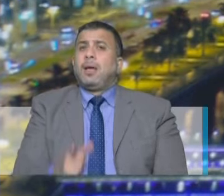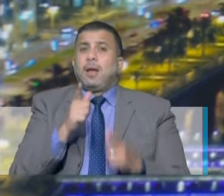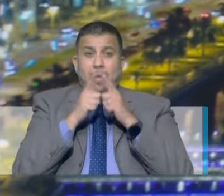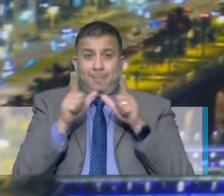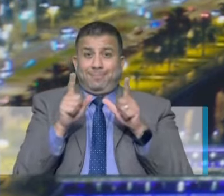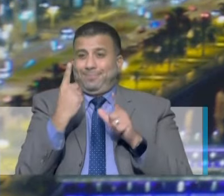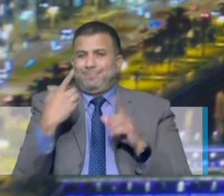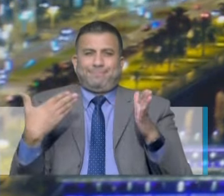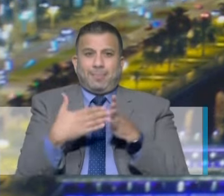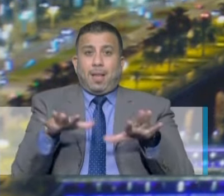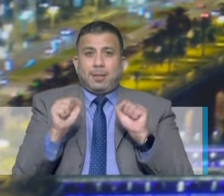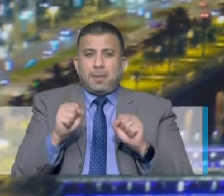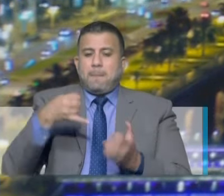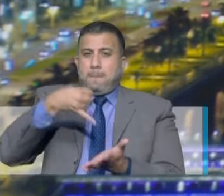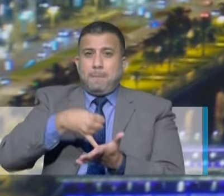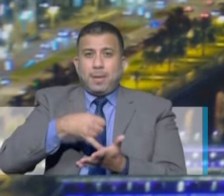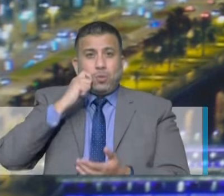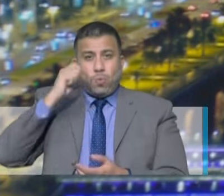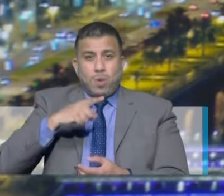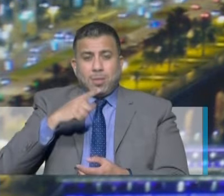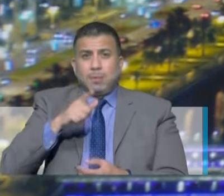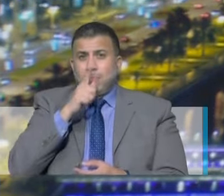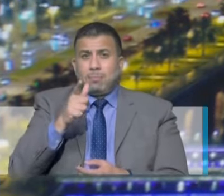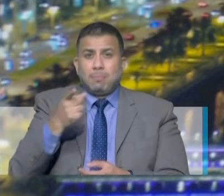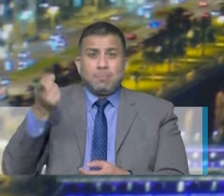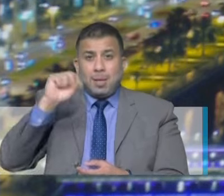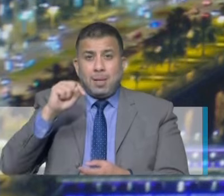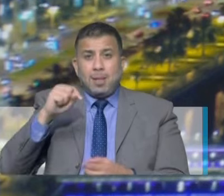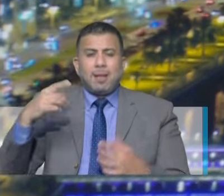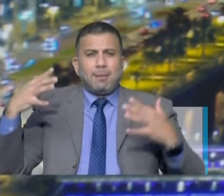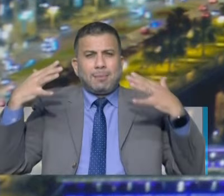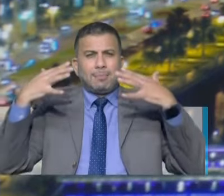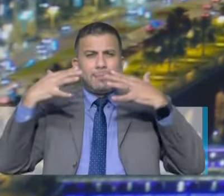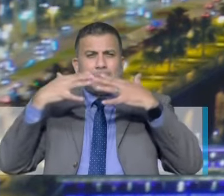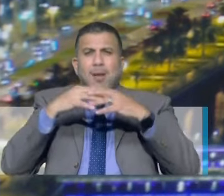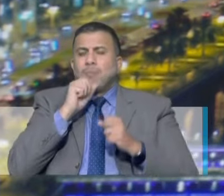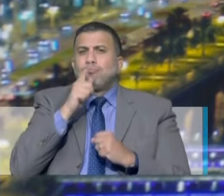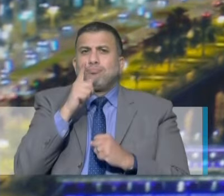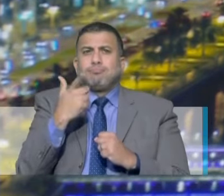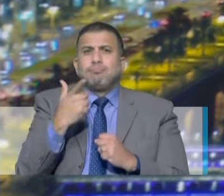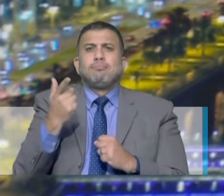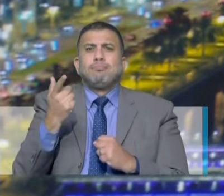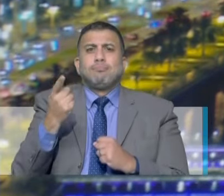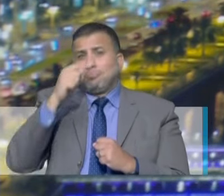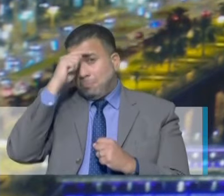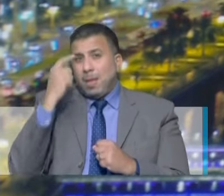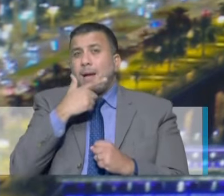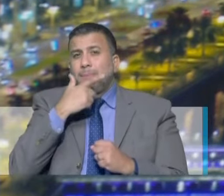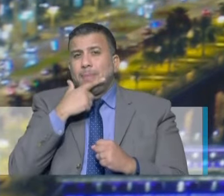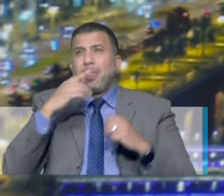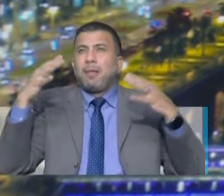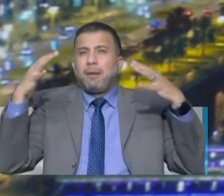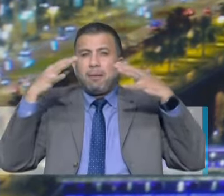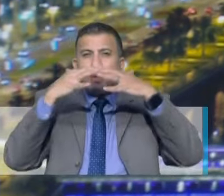في خبرنا الاخير توقع المركز الوطني للارصاد ان يكون الطقس غدا صحوا بوجه عام وان تظهر السحب